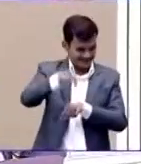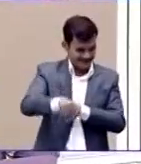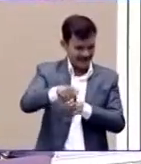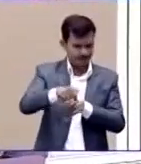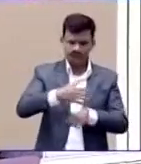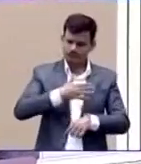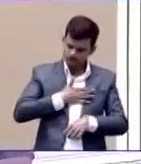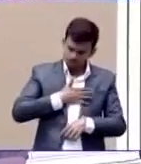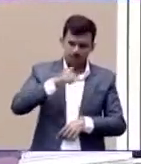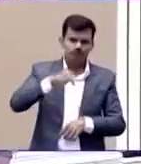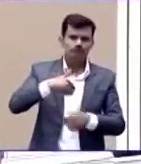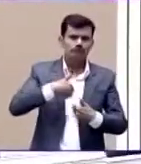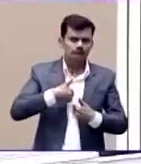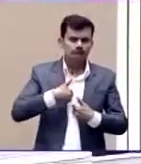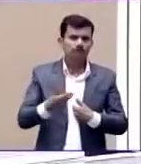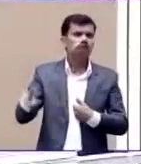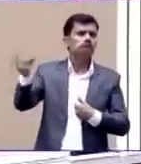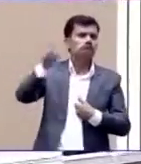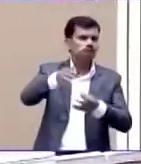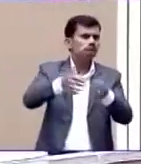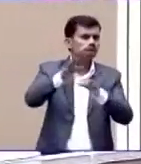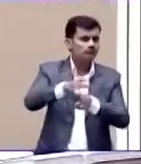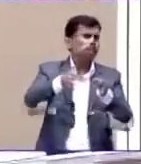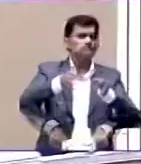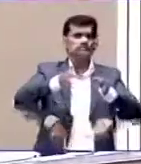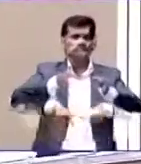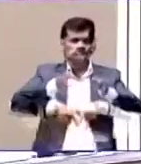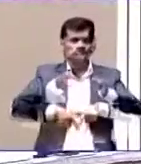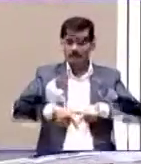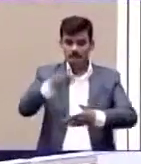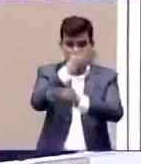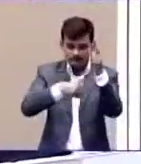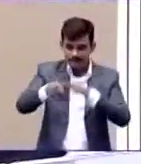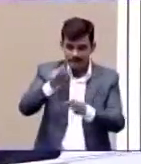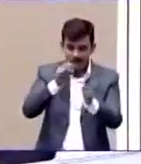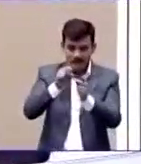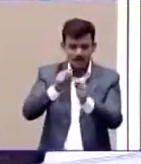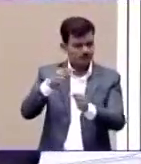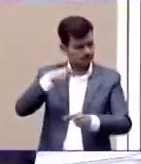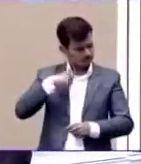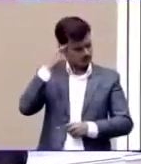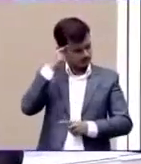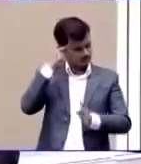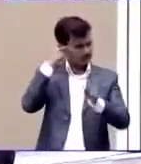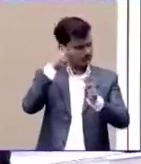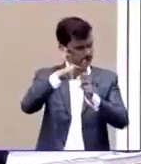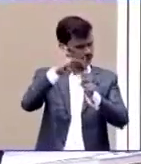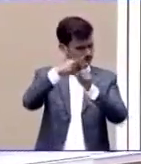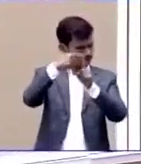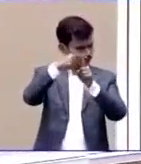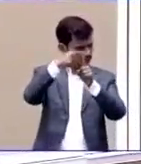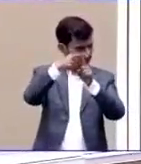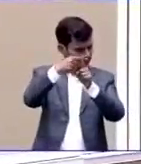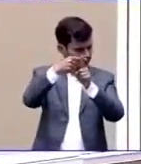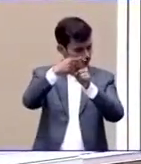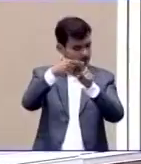इस विश्वास को दोहराती हूं कि जीवन के प्रति दिव्यांगजनों के सकारात्मक दृष्टि से